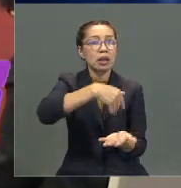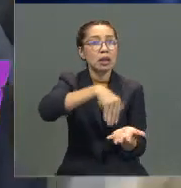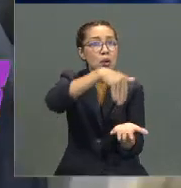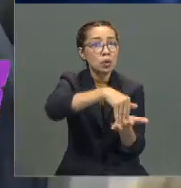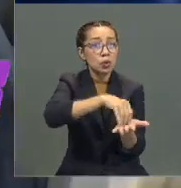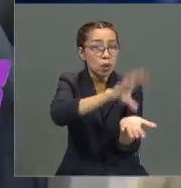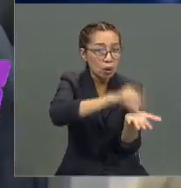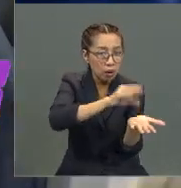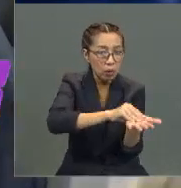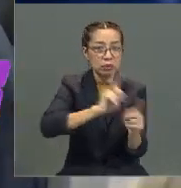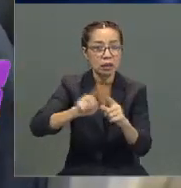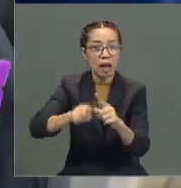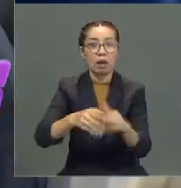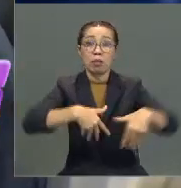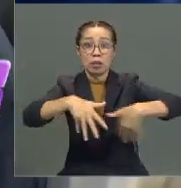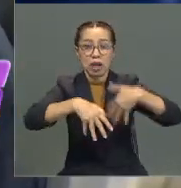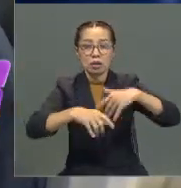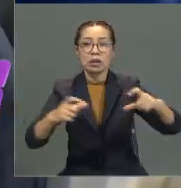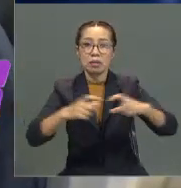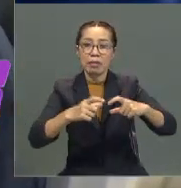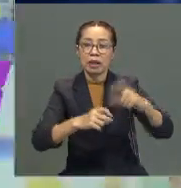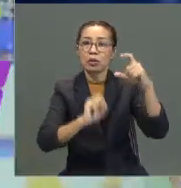หรือว่าระยะฟื้นฟูๆก็ได้ร่วมกับหน่วยงานในสังกัดและสถาบันการเงินของรัฐจัดตั้งทีมเราไม่ทิ้งกันลงพื้นที่สำรวจประเมินสภาพความเป็นอยู่ความเดือดร้อนและความต้องการของประชาชนโดยใช้ข้อมูลที่มีทั้งข้อมูลผู้มีรายได้น้อยและข้อมูลผู้ประกอบการsmesมาประมวลผลเพื่อนำไปสู่การออกมาจากการฟื้นฟูคืนอาชีพคืนรายได้ให้กับประชาชนตลอดจนออกมาตรการช่วยเหลือเพิ่มเติมนะอุตตมะสัมมนายนต์รัฐมนตรีว่าการกระทรวงการคลังบอกว่านอกจากนี้จะมีการจัดตั้งคลินิกภายใต้ชื่อคลัง